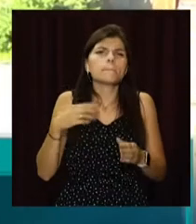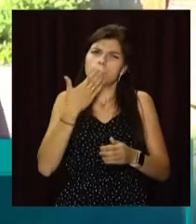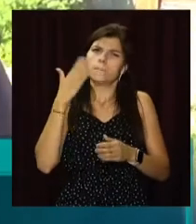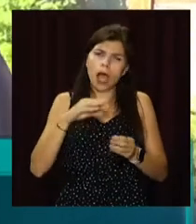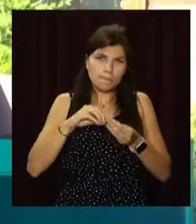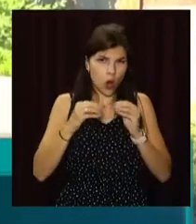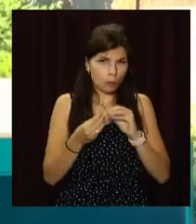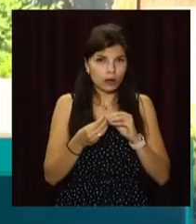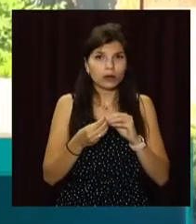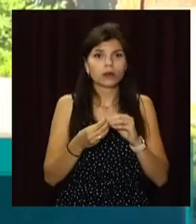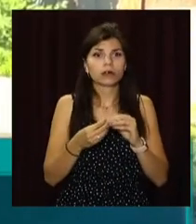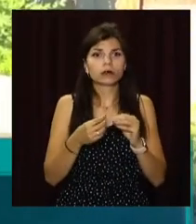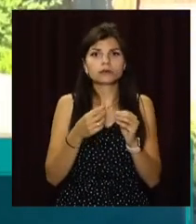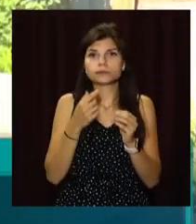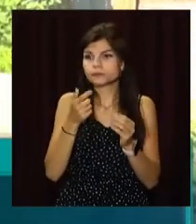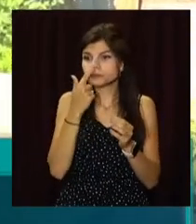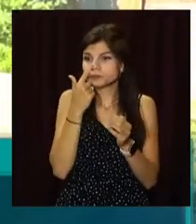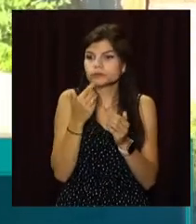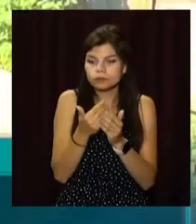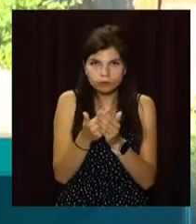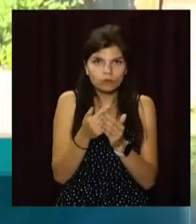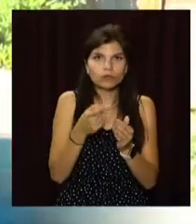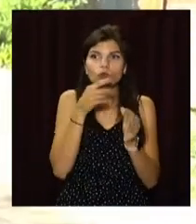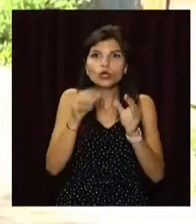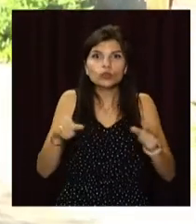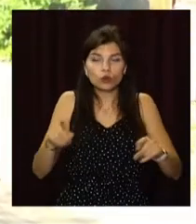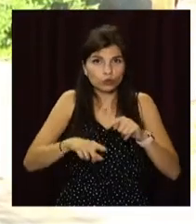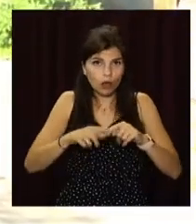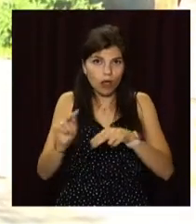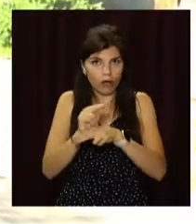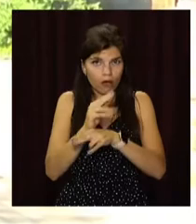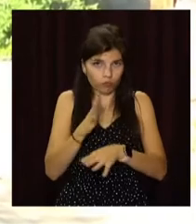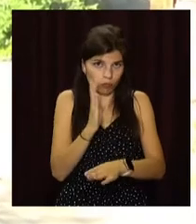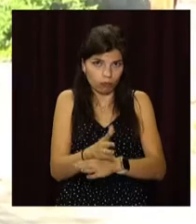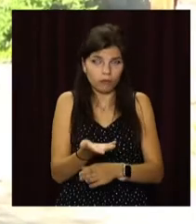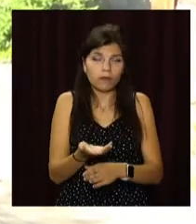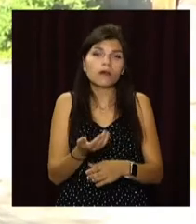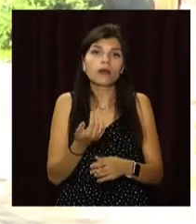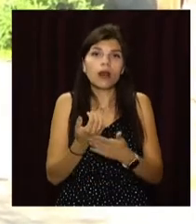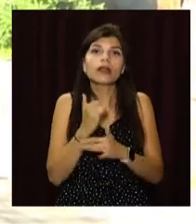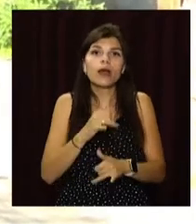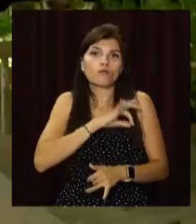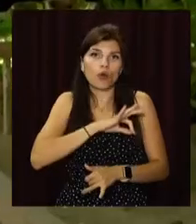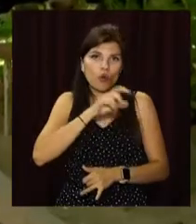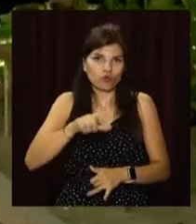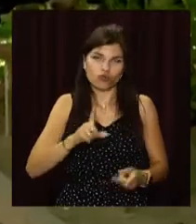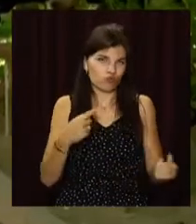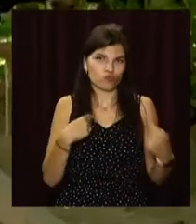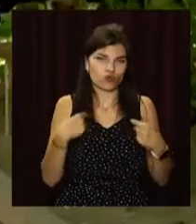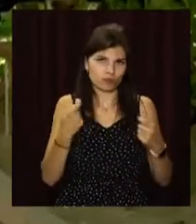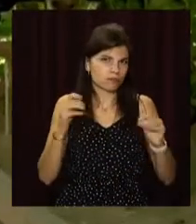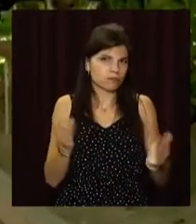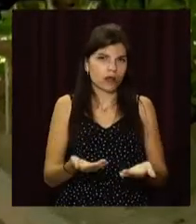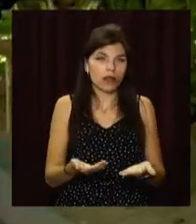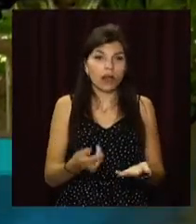місця в преддверії, скажімо так, і отопительного сезону, який йде, і, в принципі, для використання людей. Тепер будуть